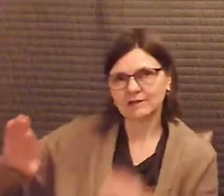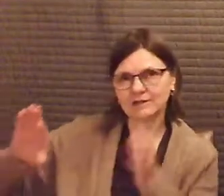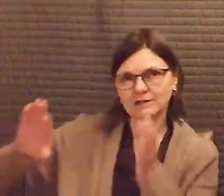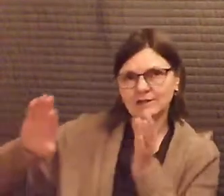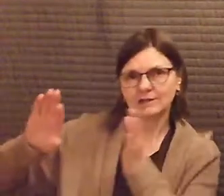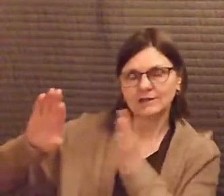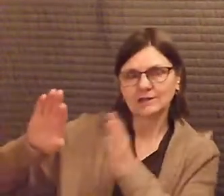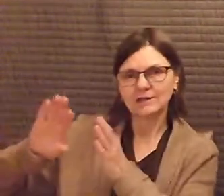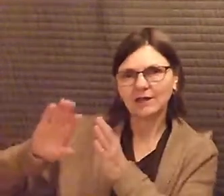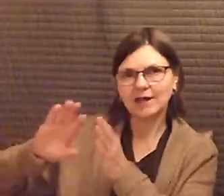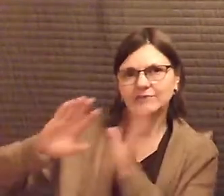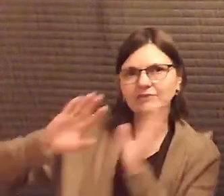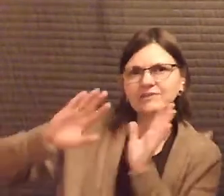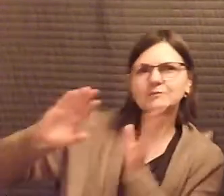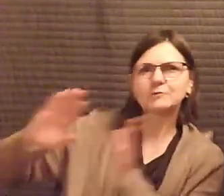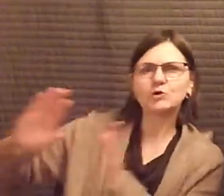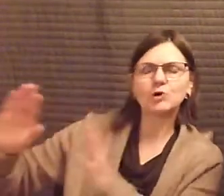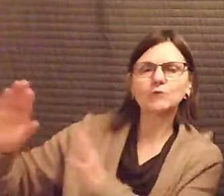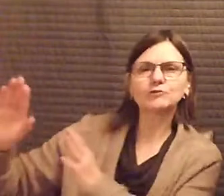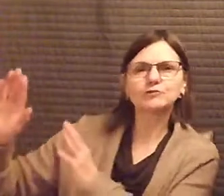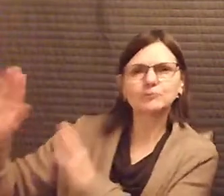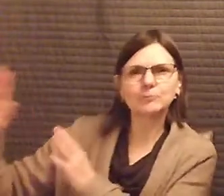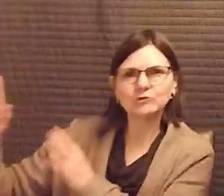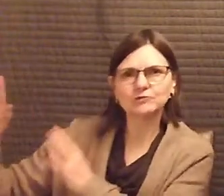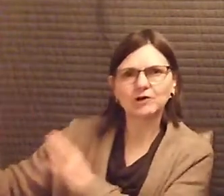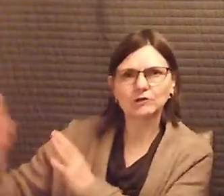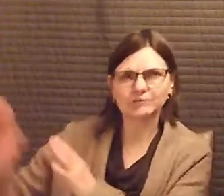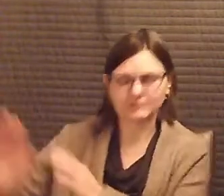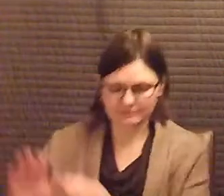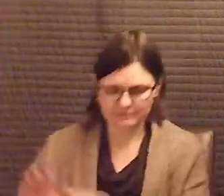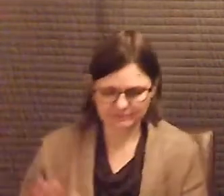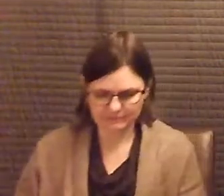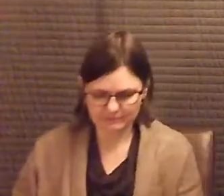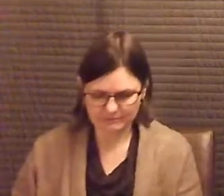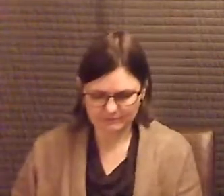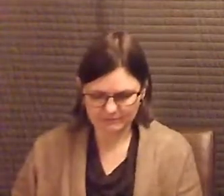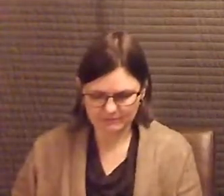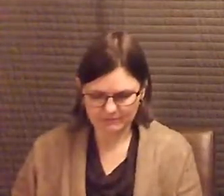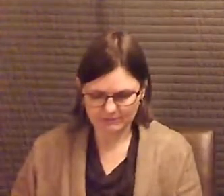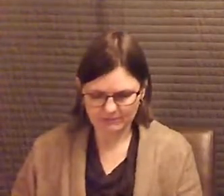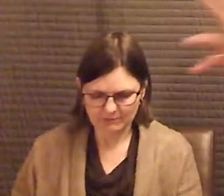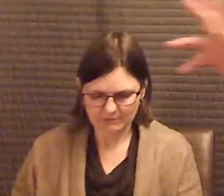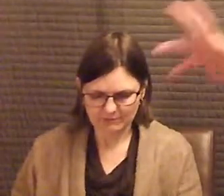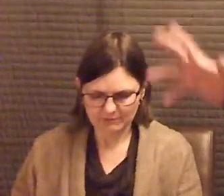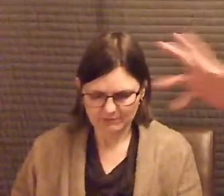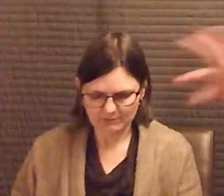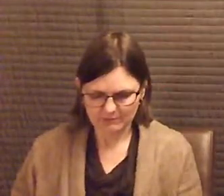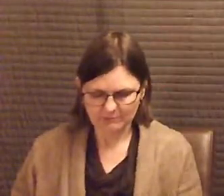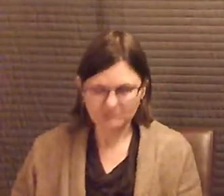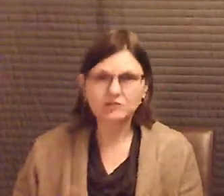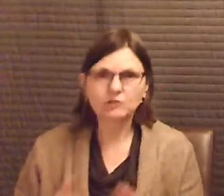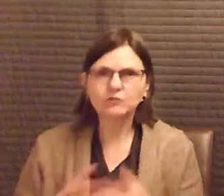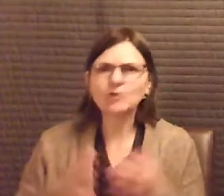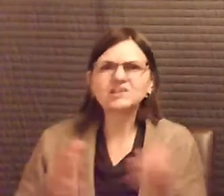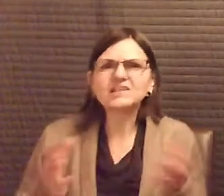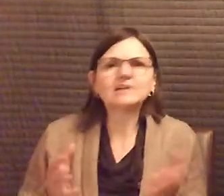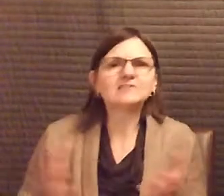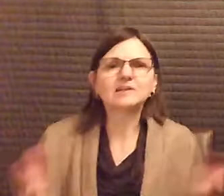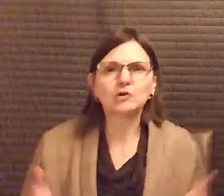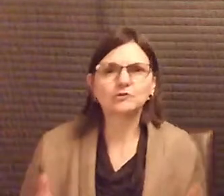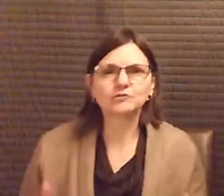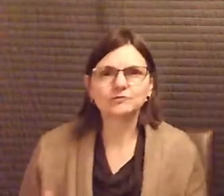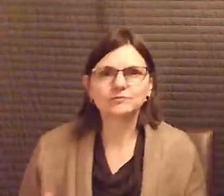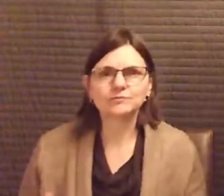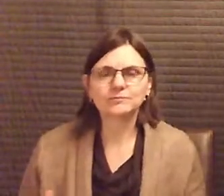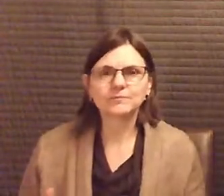wat ik alle mensen bang dat niet gehoord over het verbond van god no mercy roeren zo zie je ziet het hoort niet langer